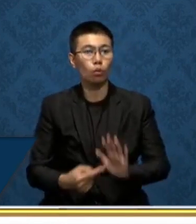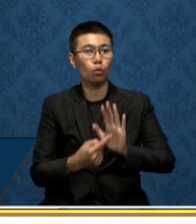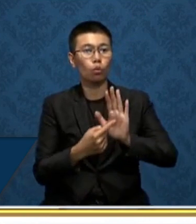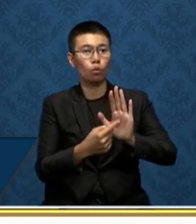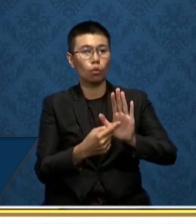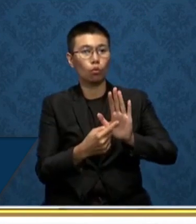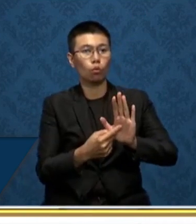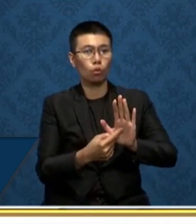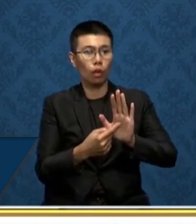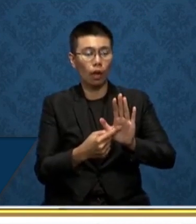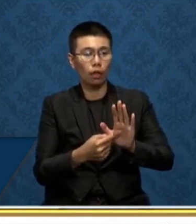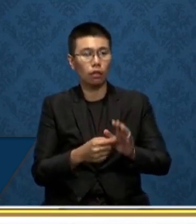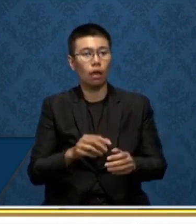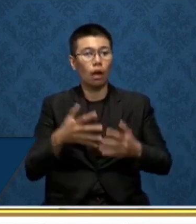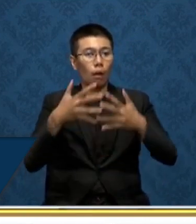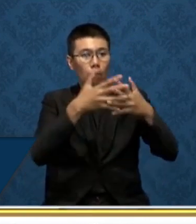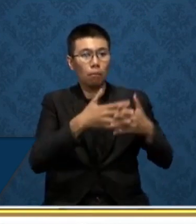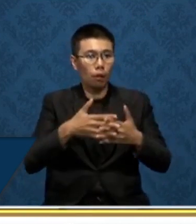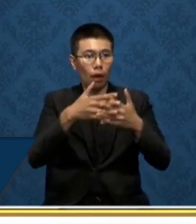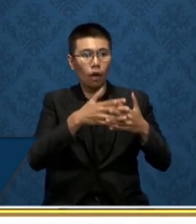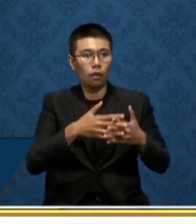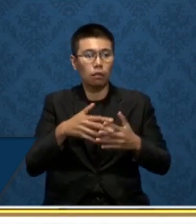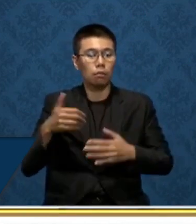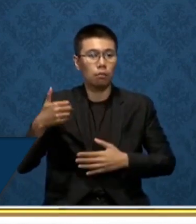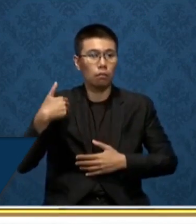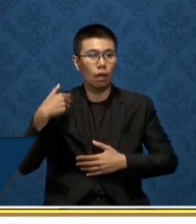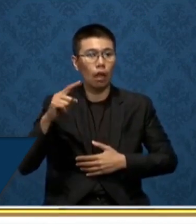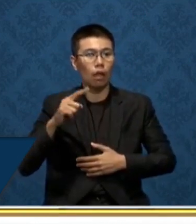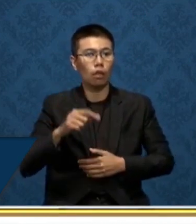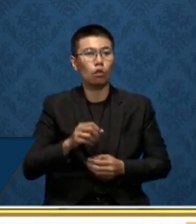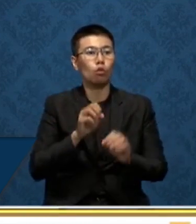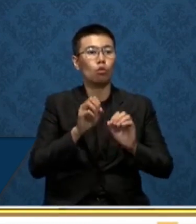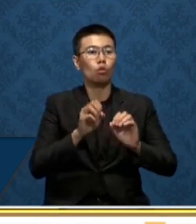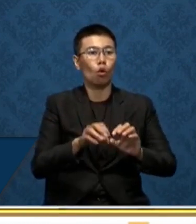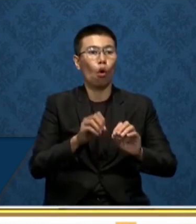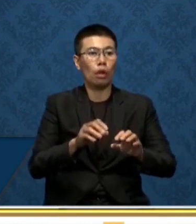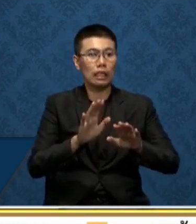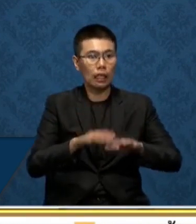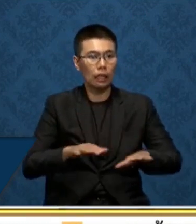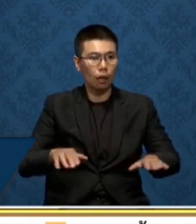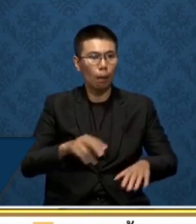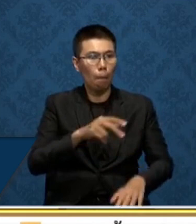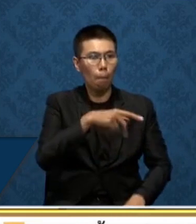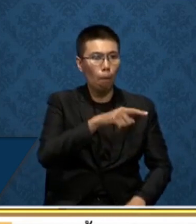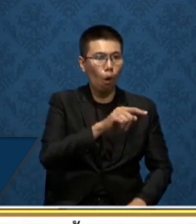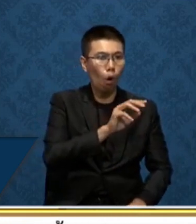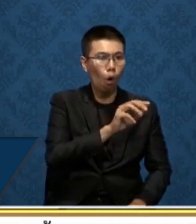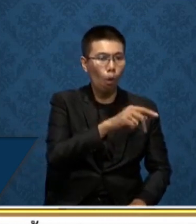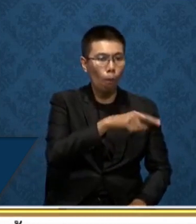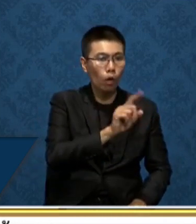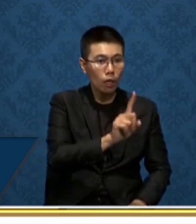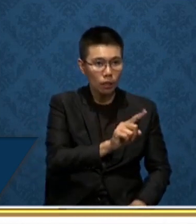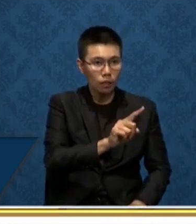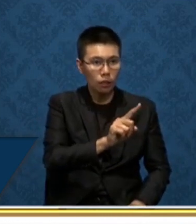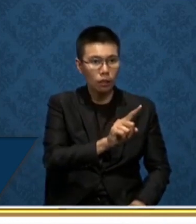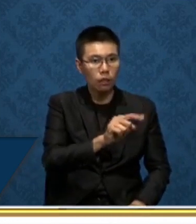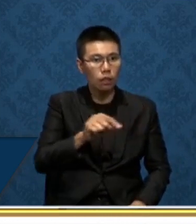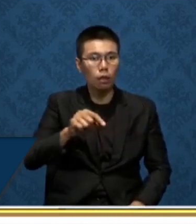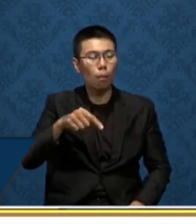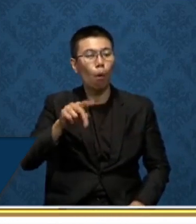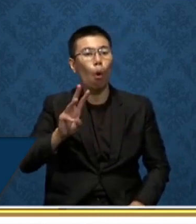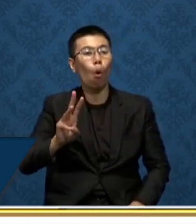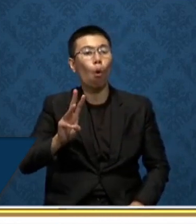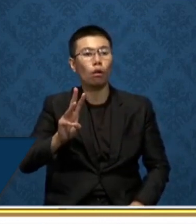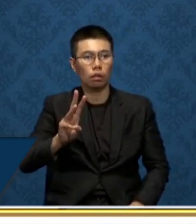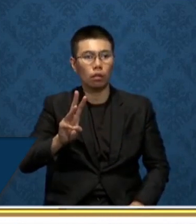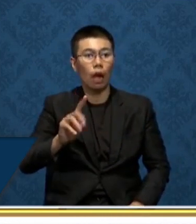มีการบรรจุหลักสูตรในเด็กประถมเลยนะครับการสอนเนี่ยดีที่สุดคือสอนตั้งแต่เด็กให้เด็กรู้ว่าอะ